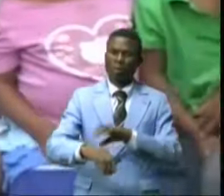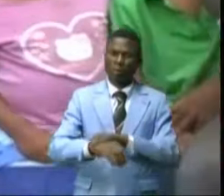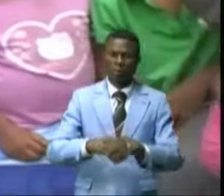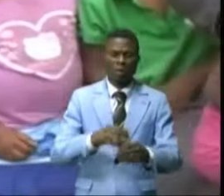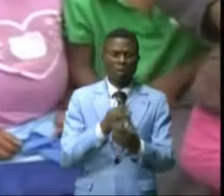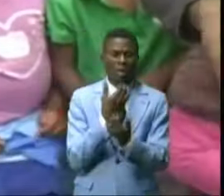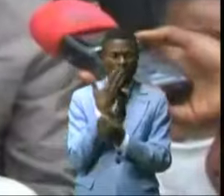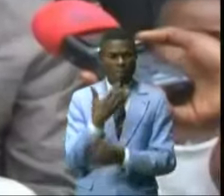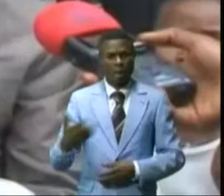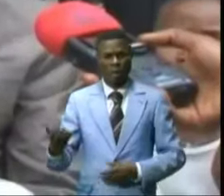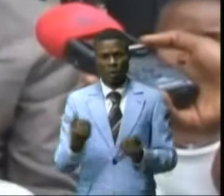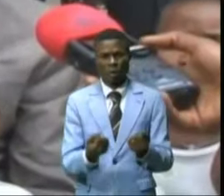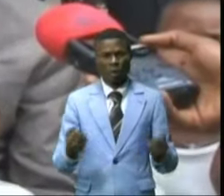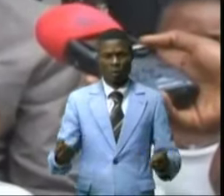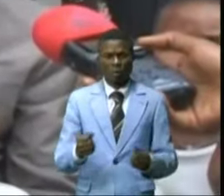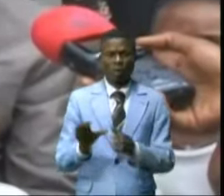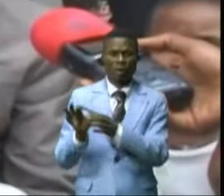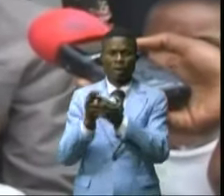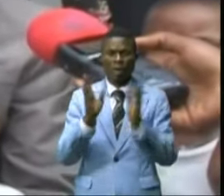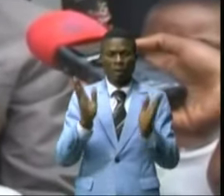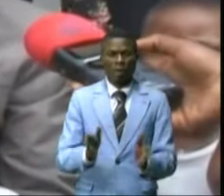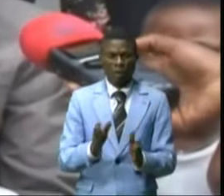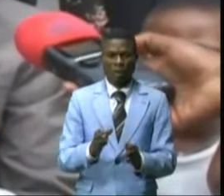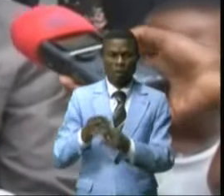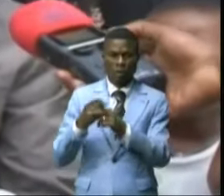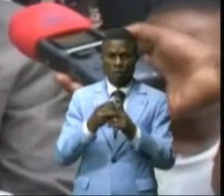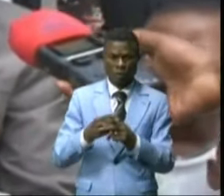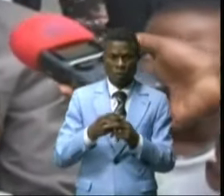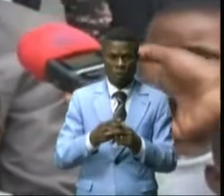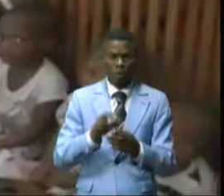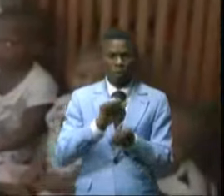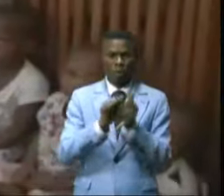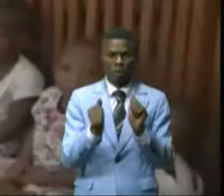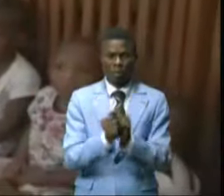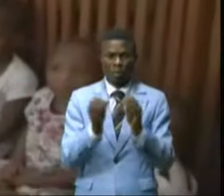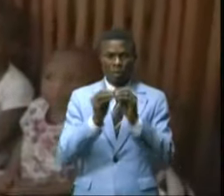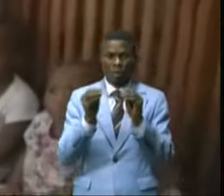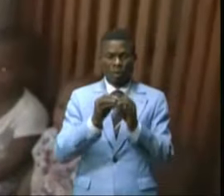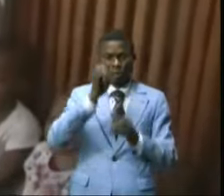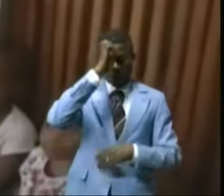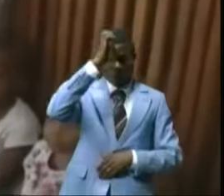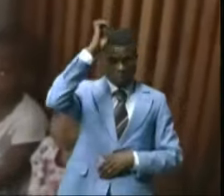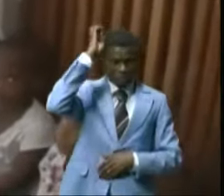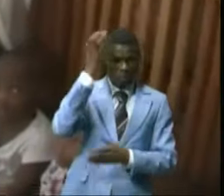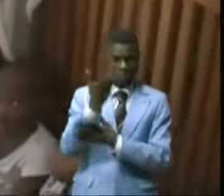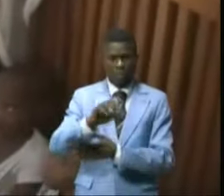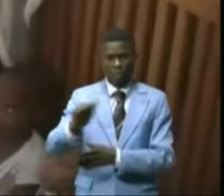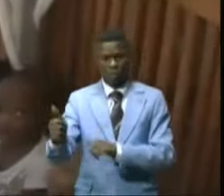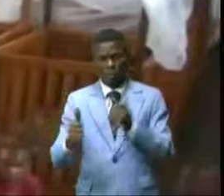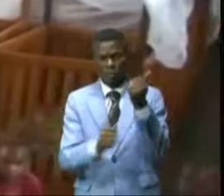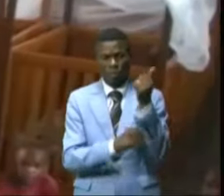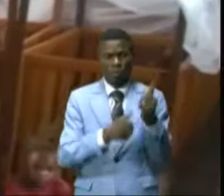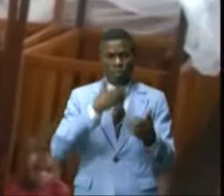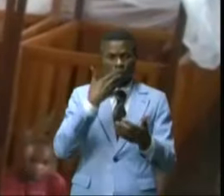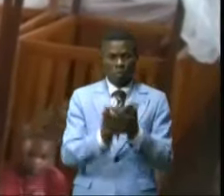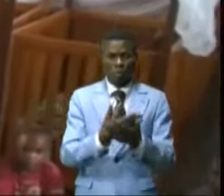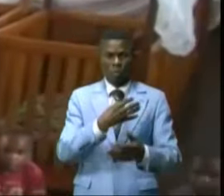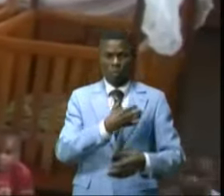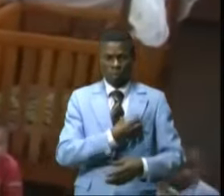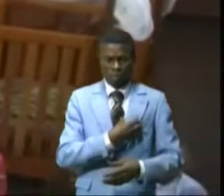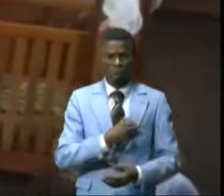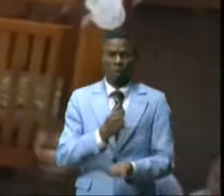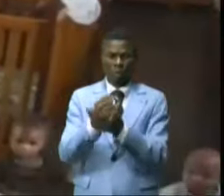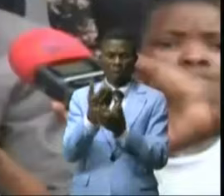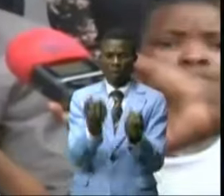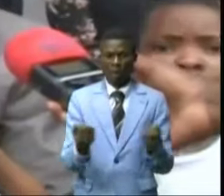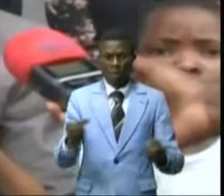le coordonnateur du mécanisme national de suivi de l'accord d'Addis Abeba a exhorté d'autres personnes de bonne volonté à aller en aide à